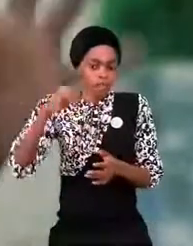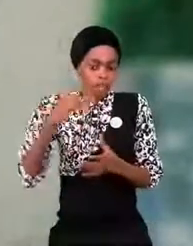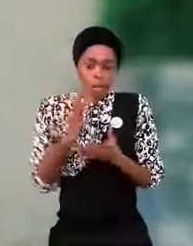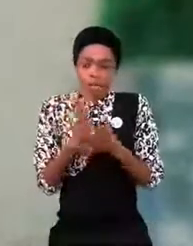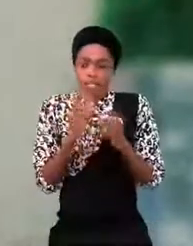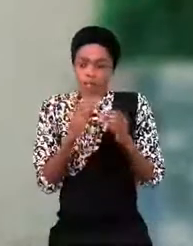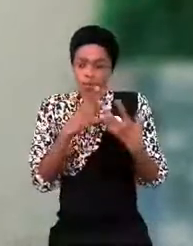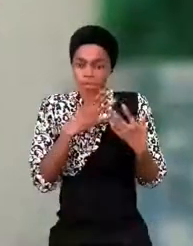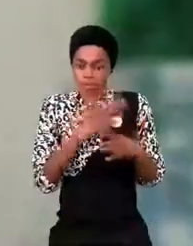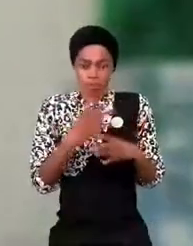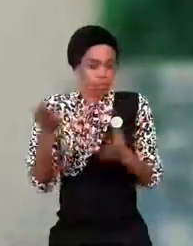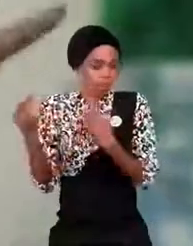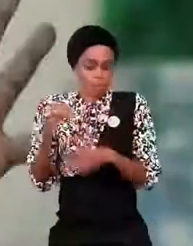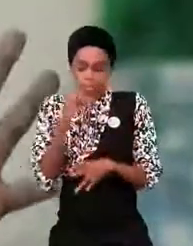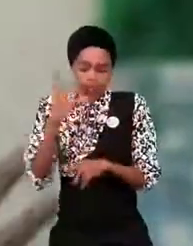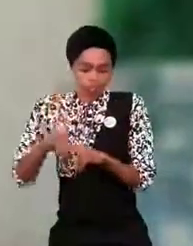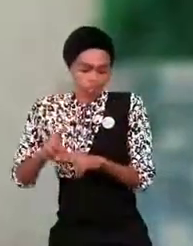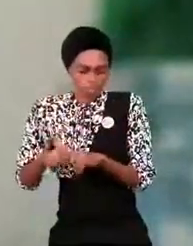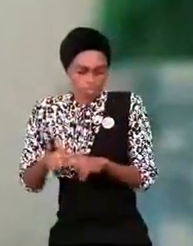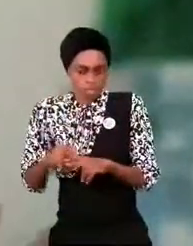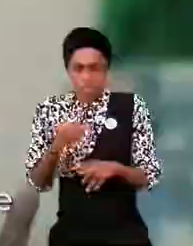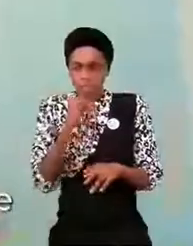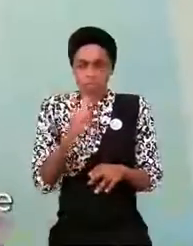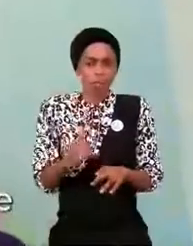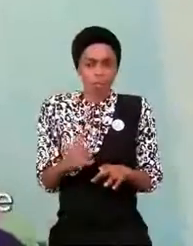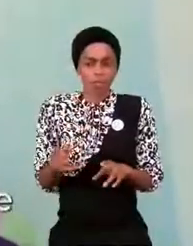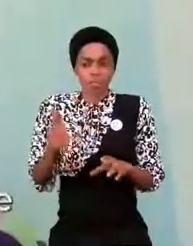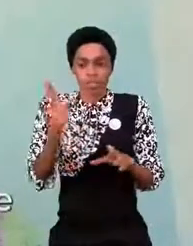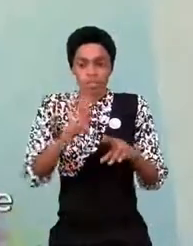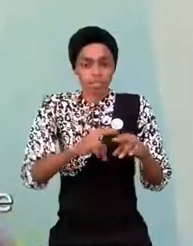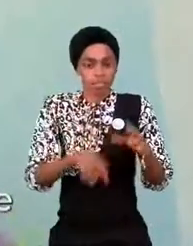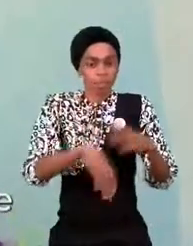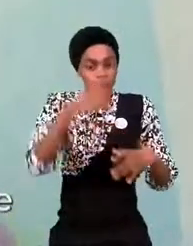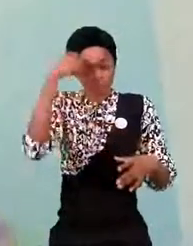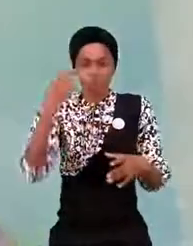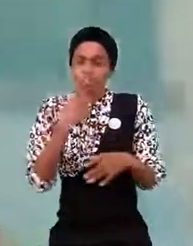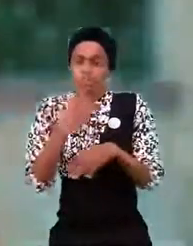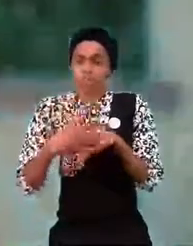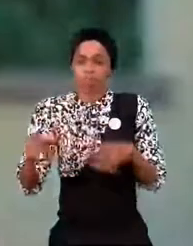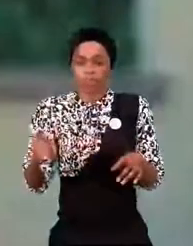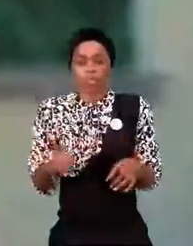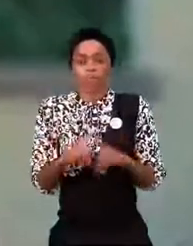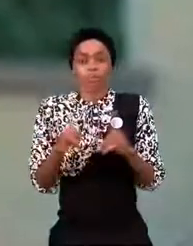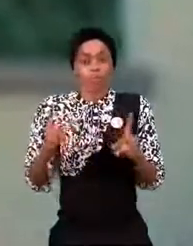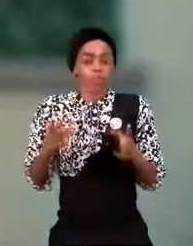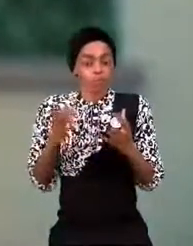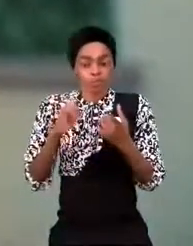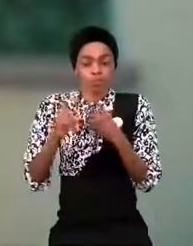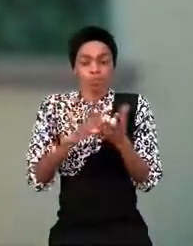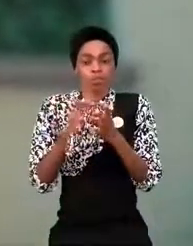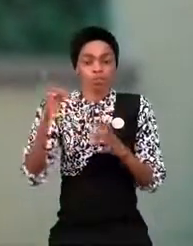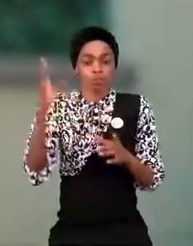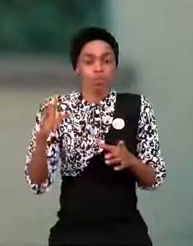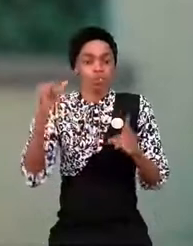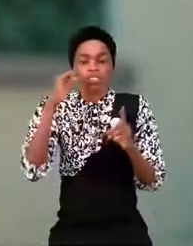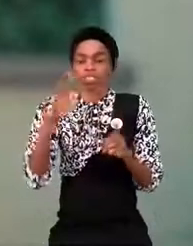été à cause de la perte de sang. Mais à la gloire de Dieu, à travers JCK, j'ai été guéri. Voyez maintenant, voyez ce que Dieu a fait dans ma vie.